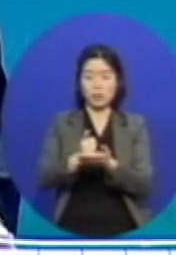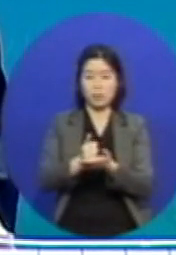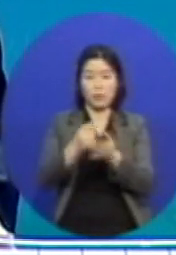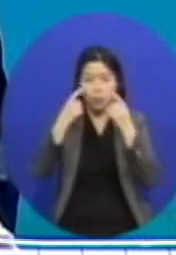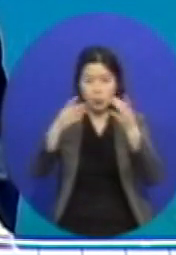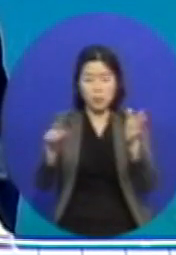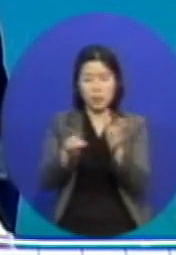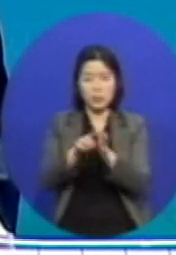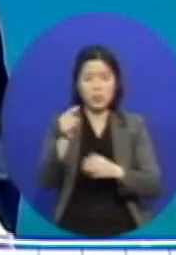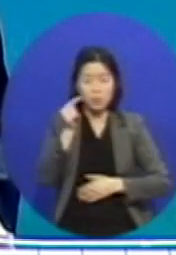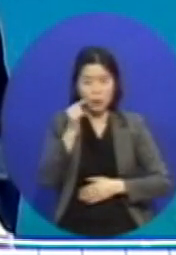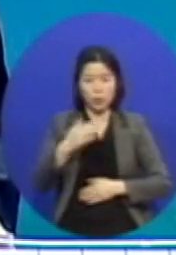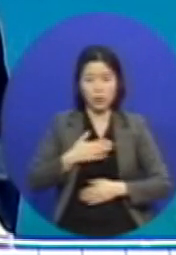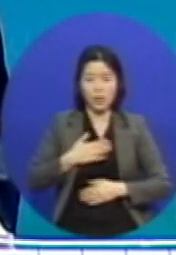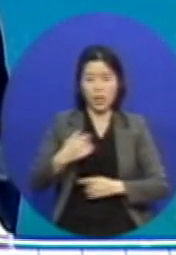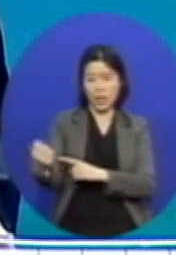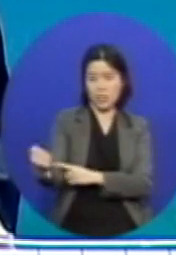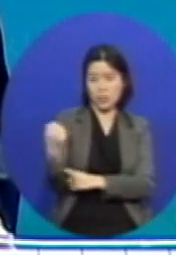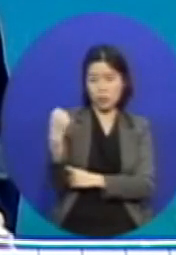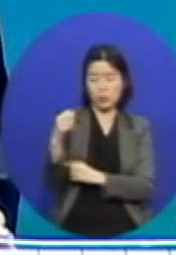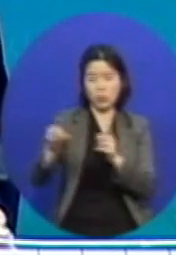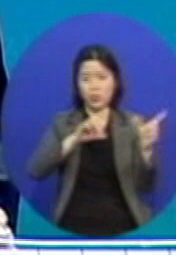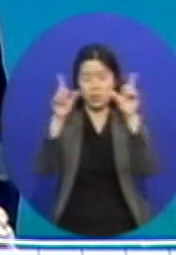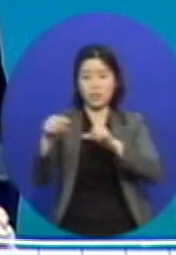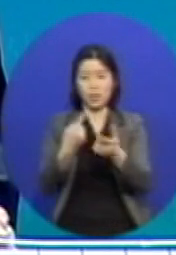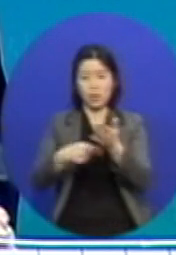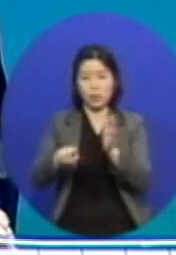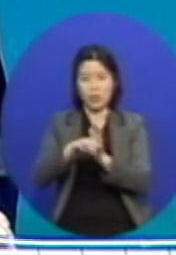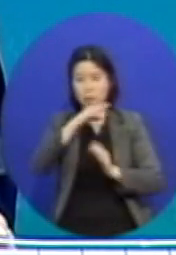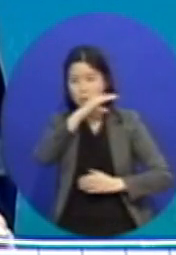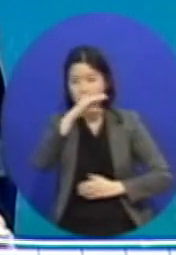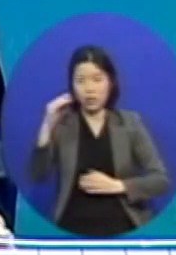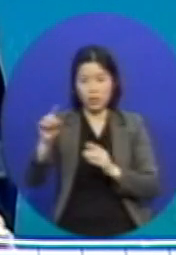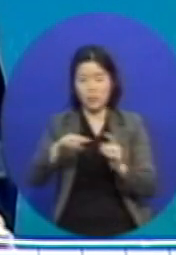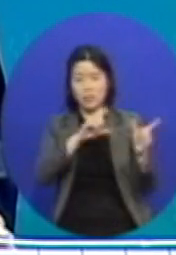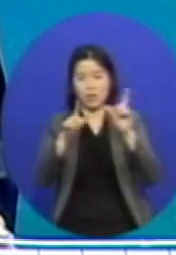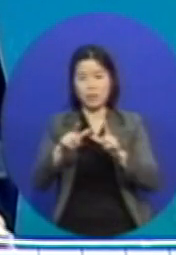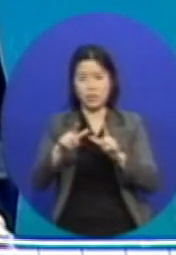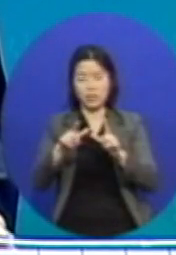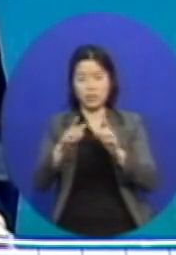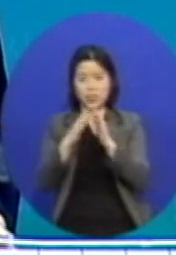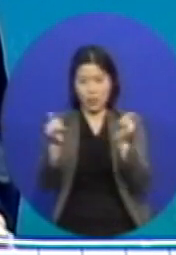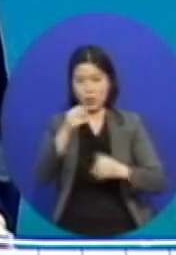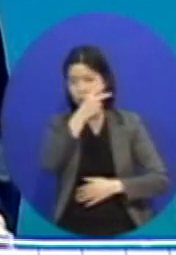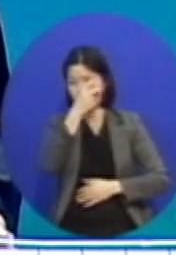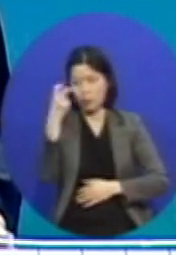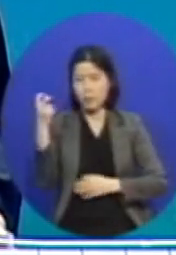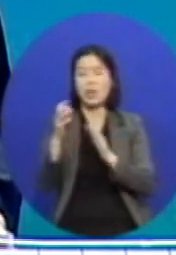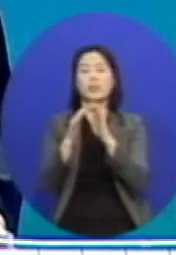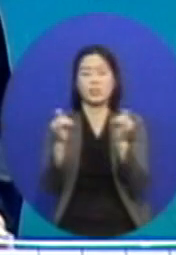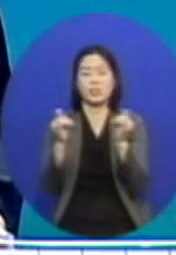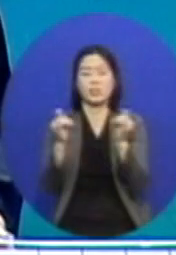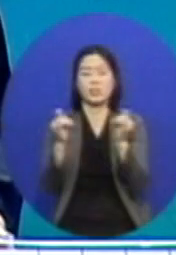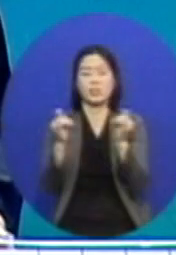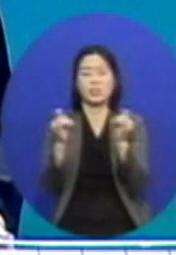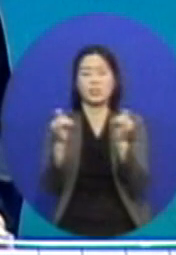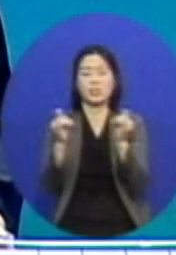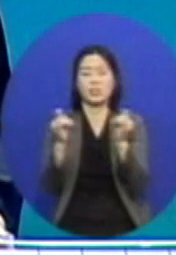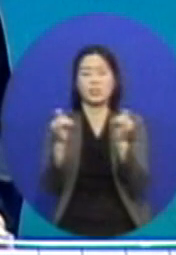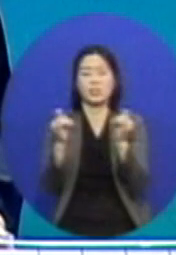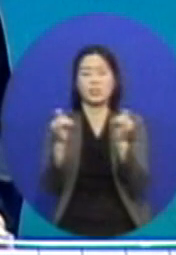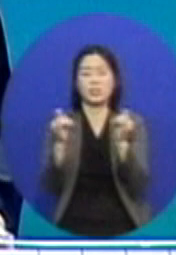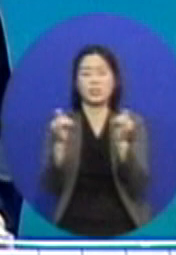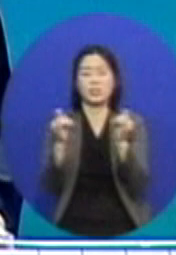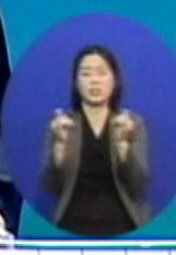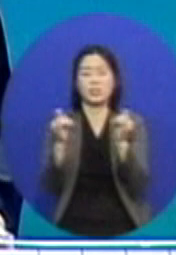내 힘으로 잘 살아보려고 바로 살아보려고 애쓰는 사람은 잠자는 사람이 영적으로 잠든 상